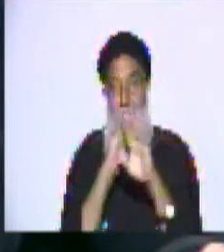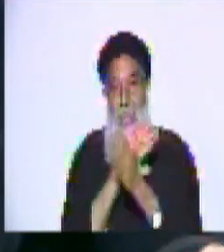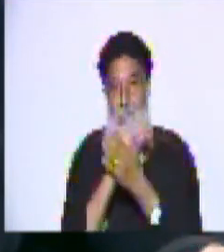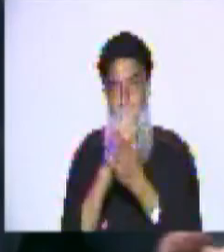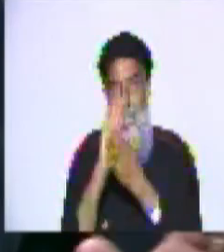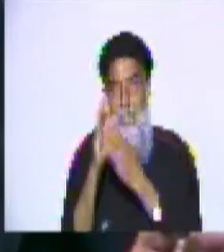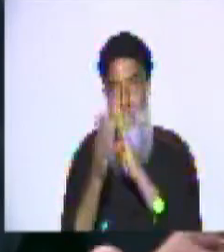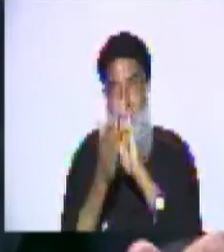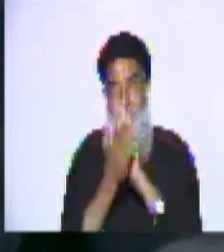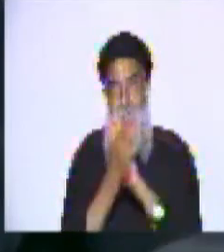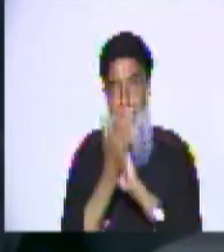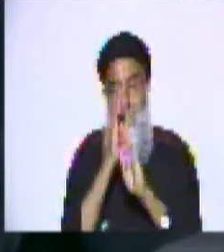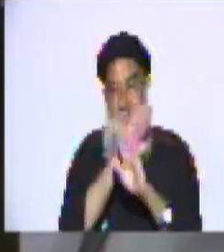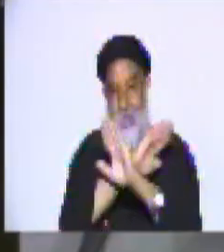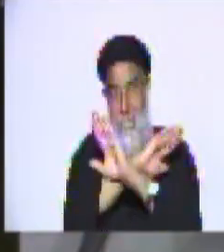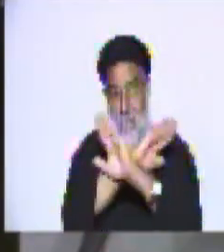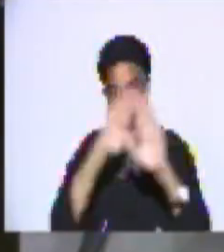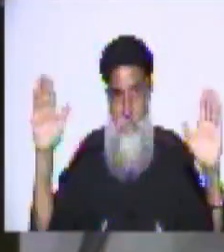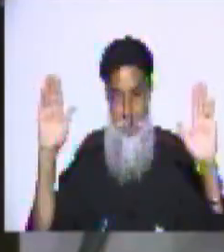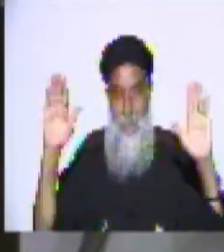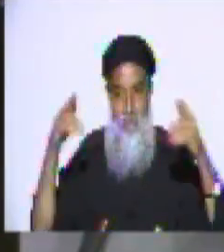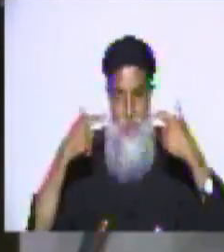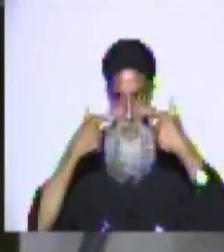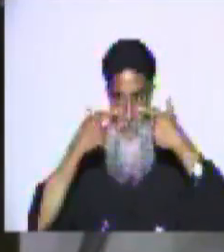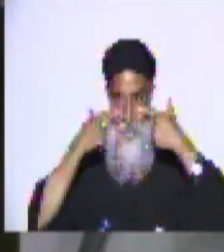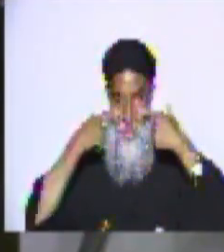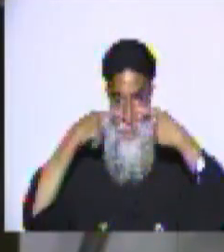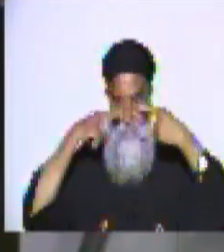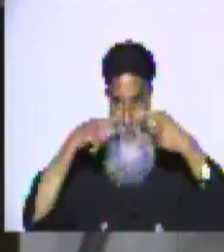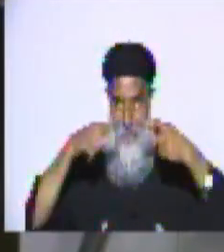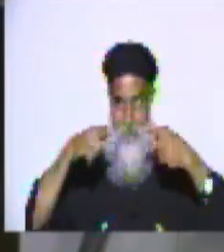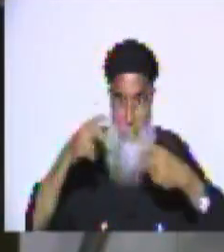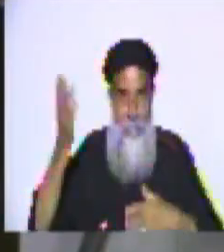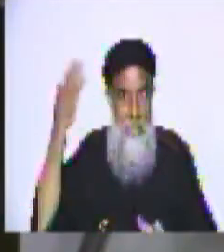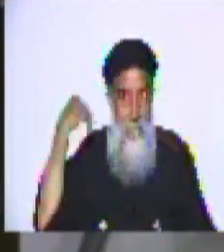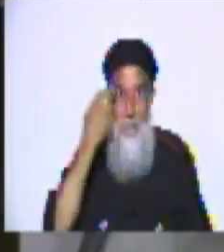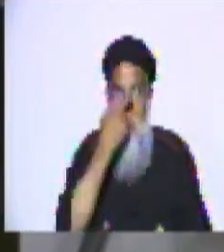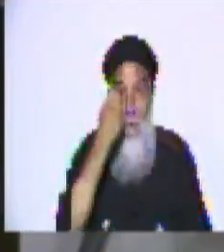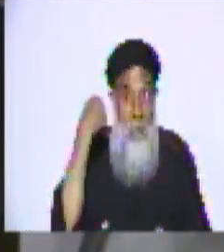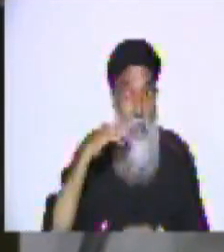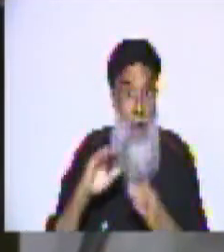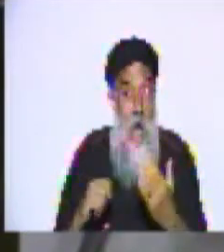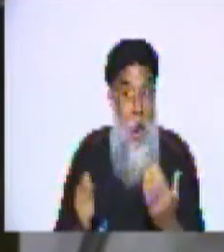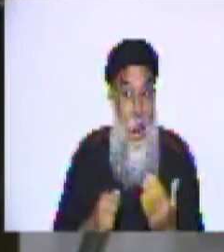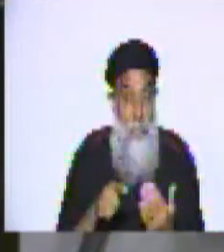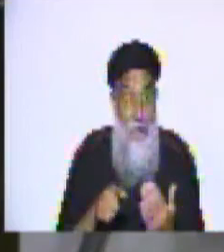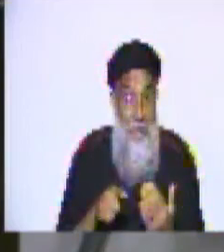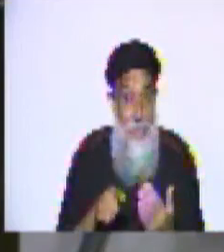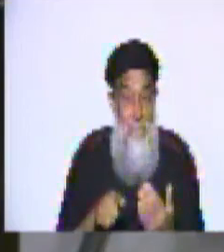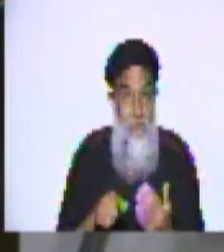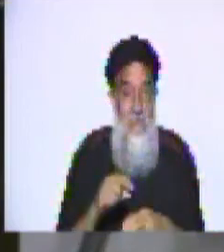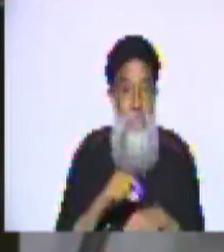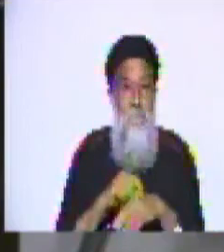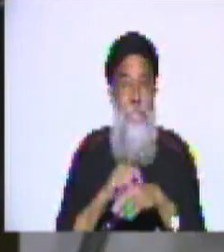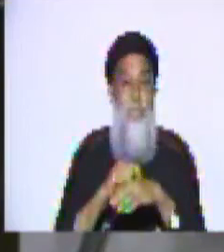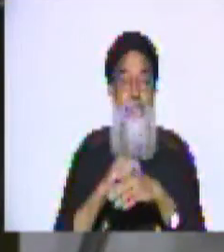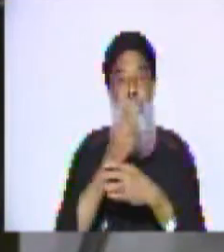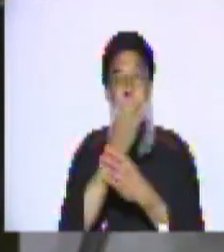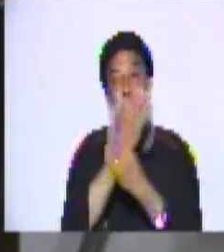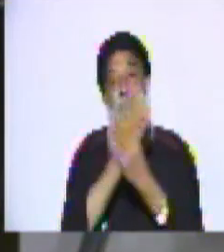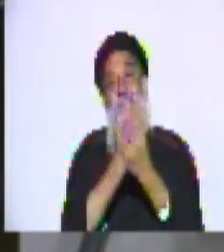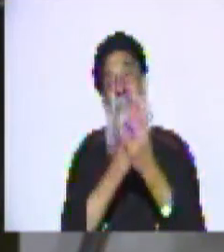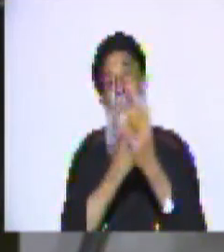بتة. يعني بين لهم أن ابن داود بالجسد هو الابن